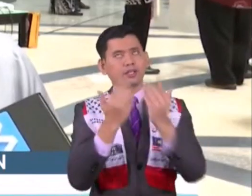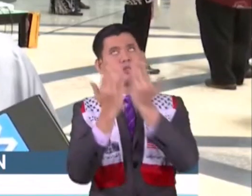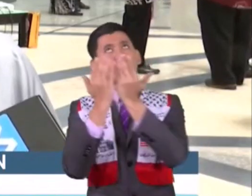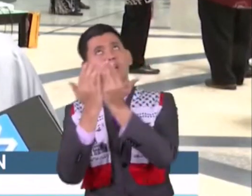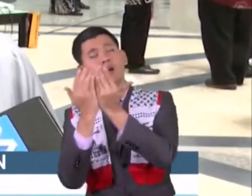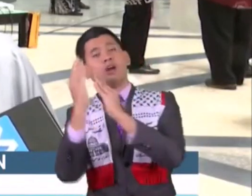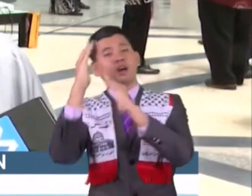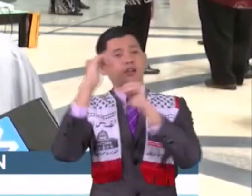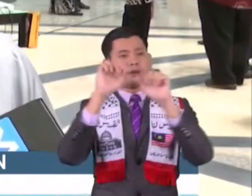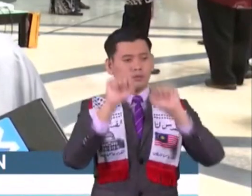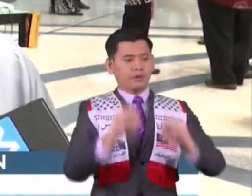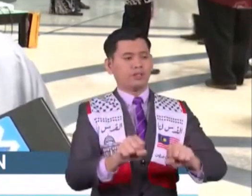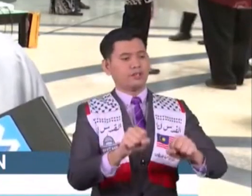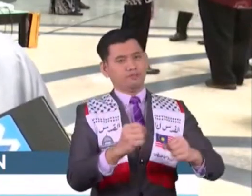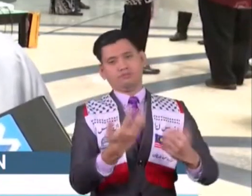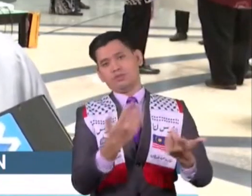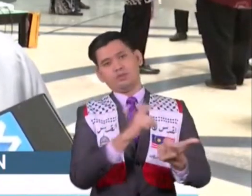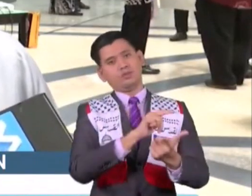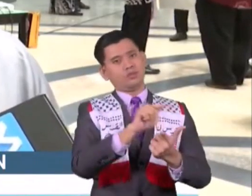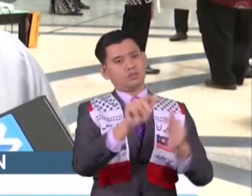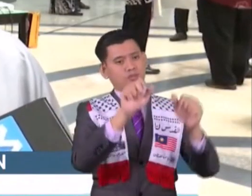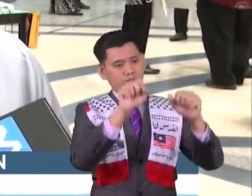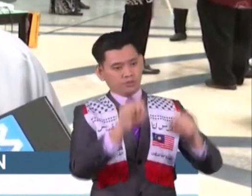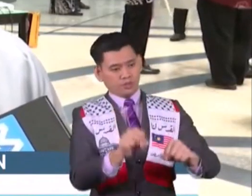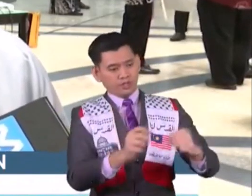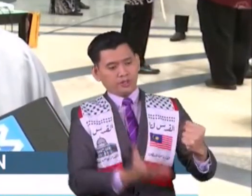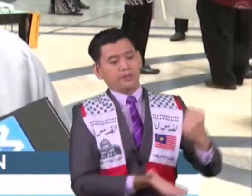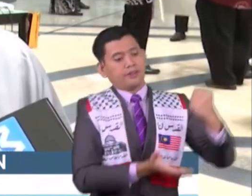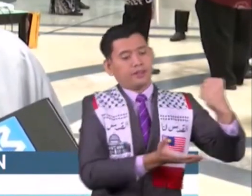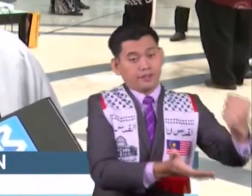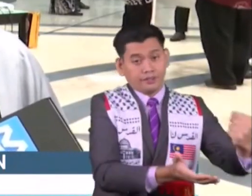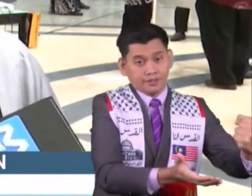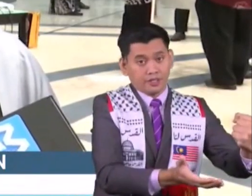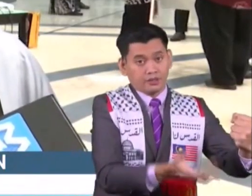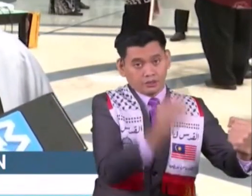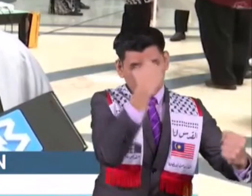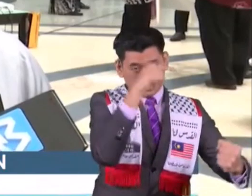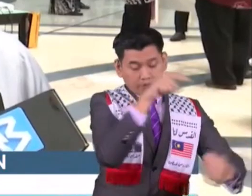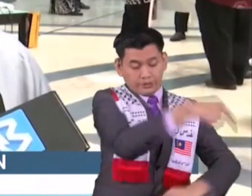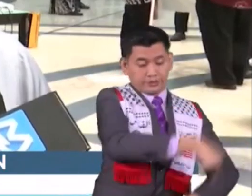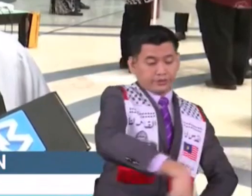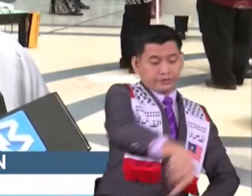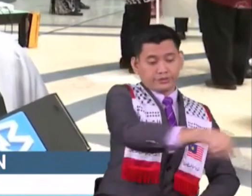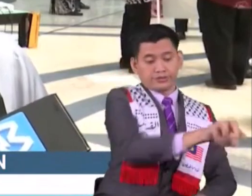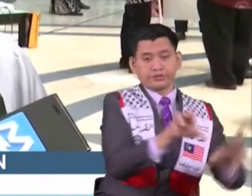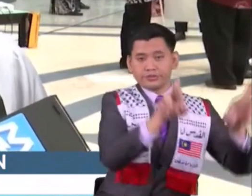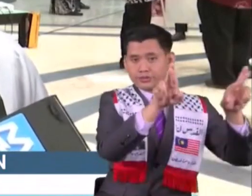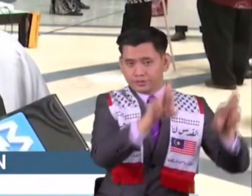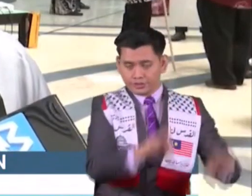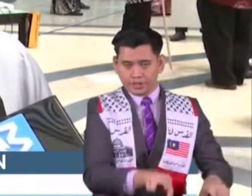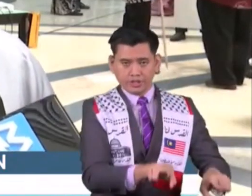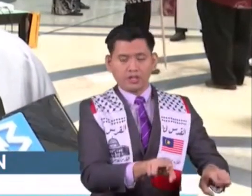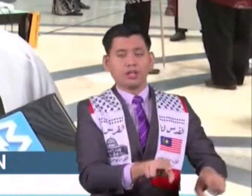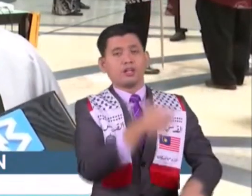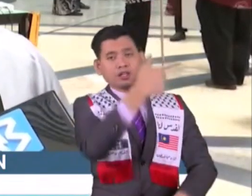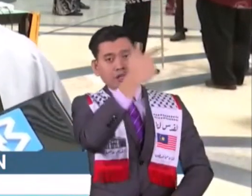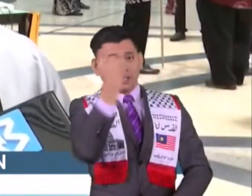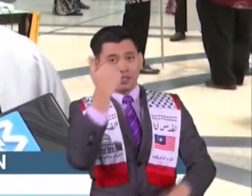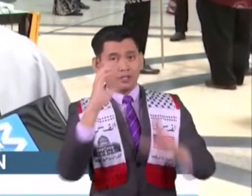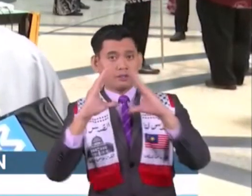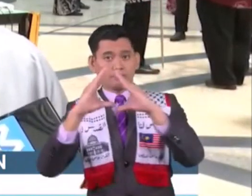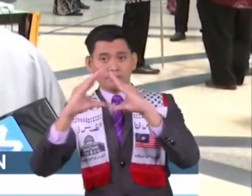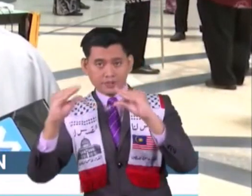pelepasan untuk sampai ke dalam bumi Gaza yang sangat-sangat memerlukan ketika ini, memandangkan yang dibenarkan oleh Mesir hanyalah